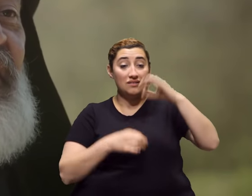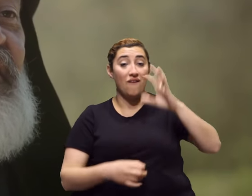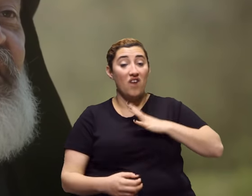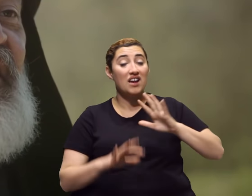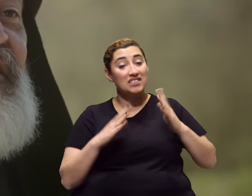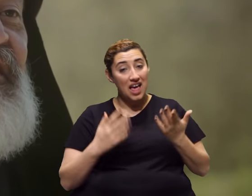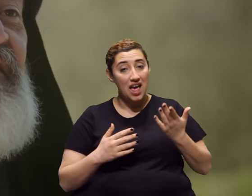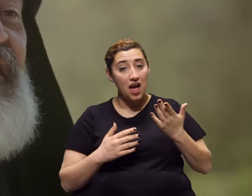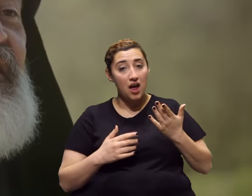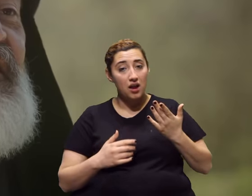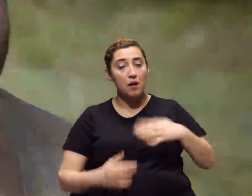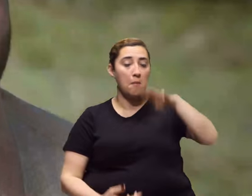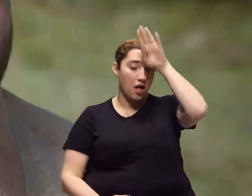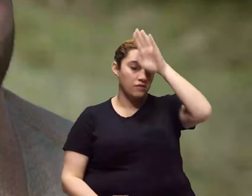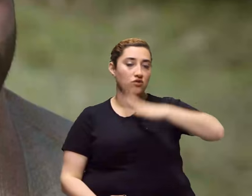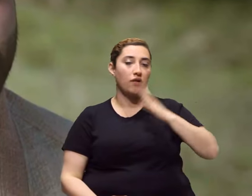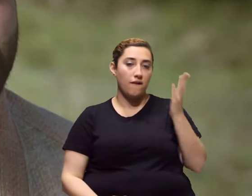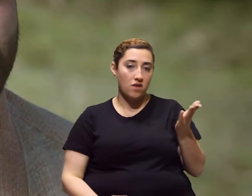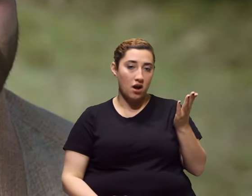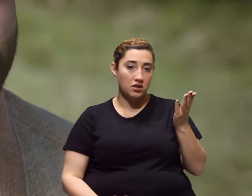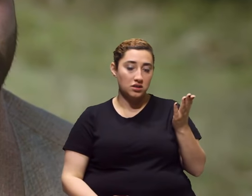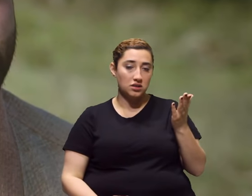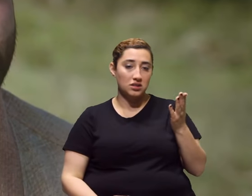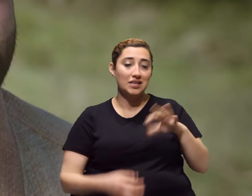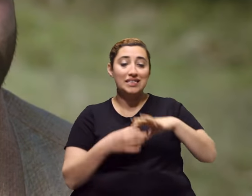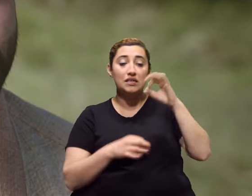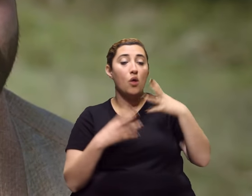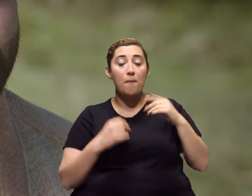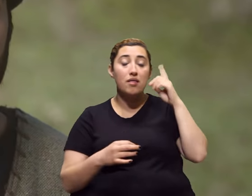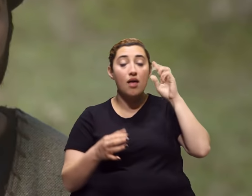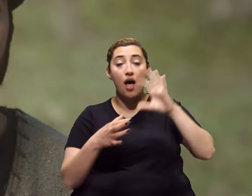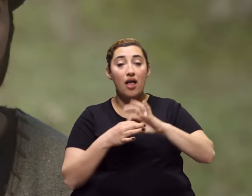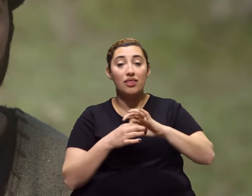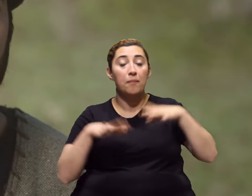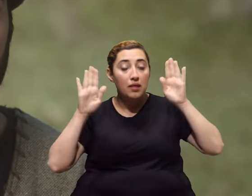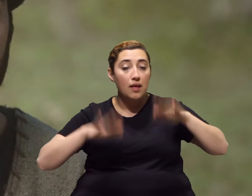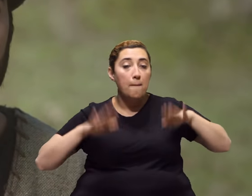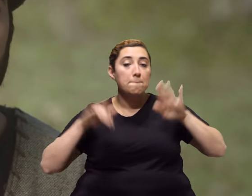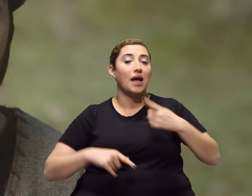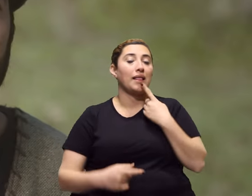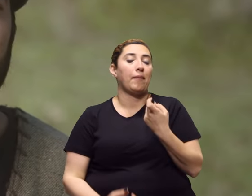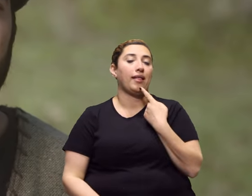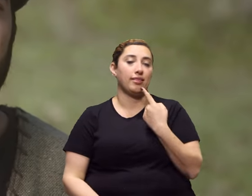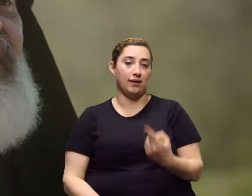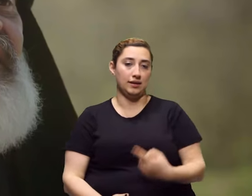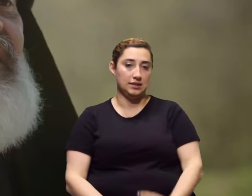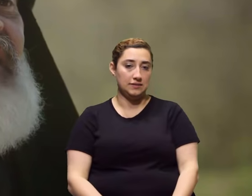padişah da var. Kulluğun manası tapmaktır. tapmaktır deriz.